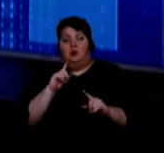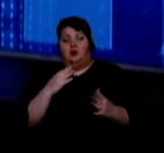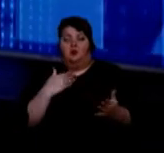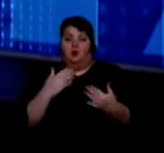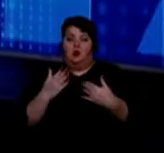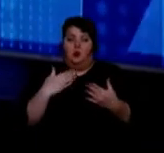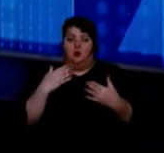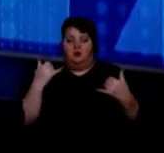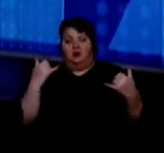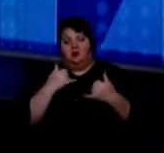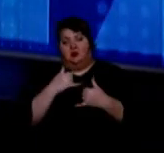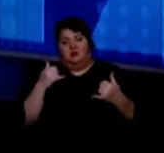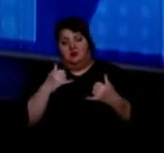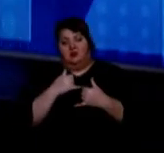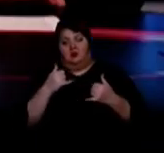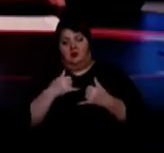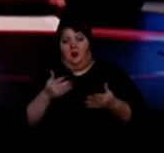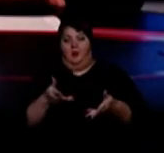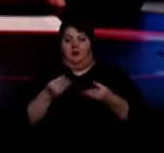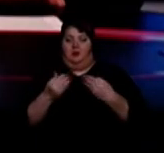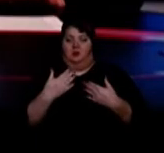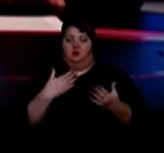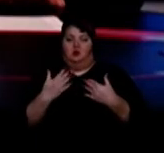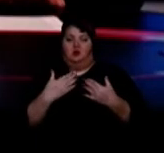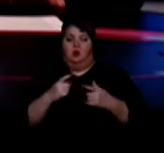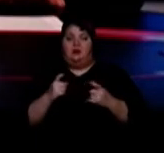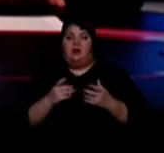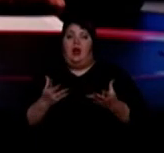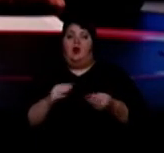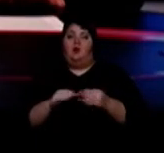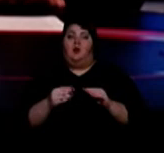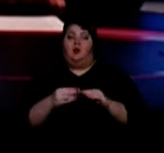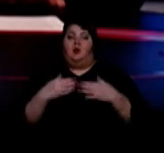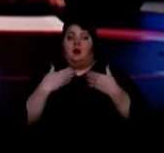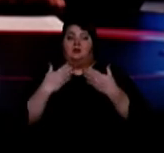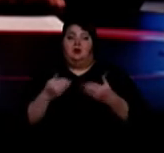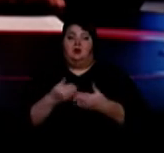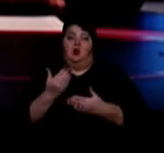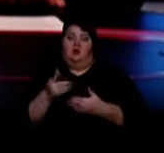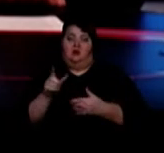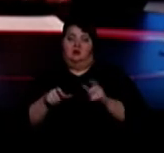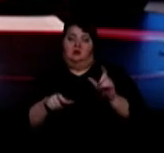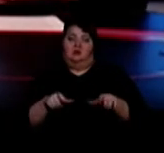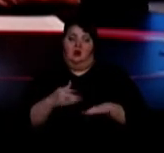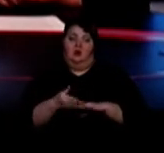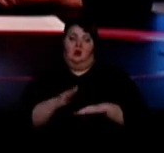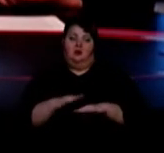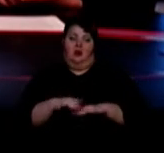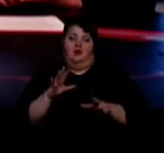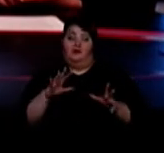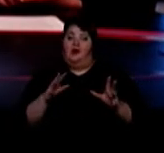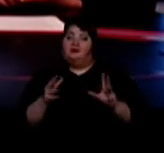телефоном, підтримуємо стосунки. І з якими проблемами звертаються до вас полтавки?